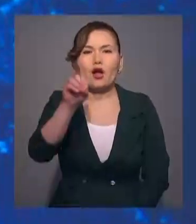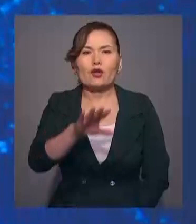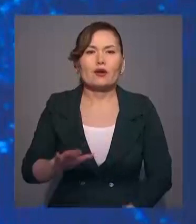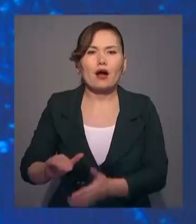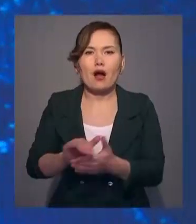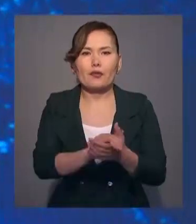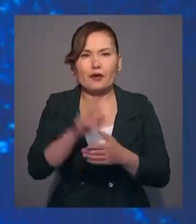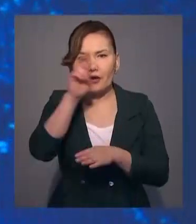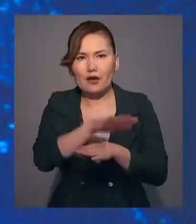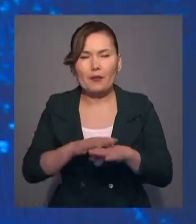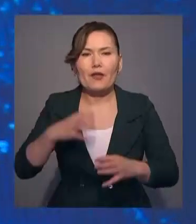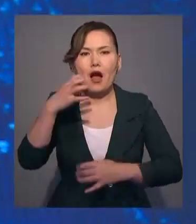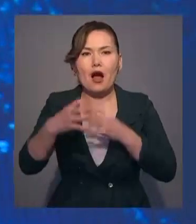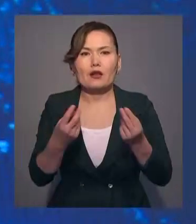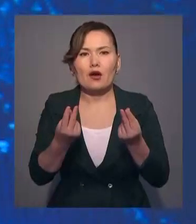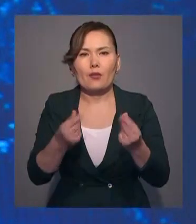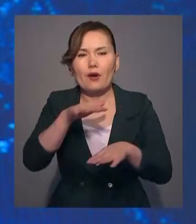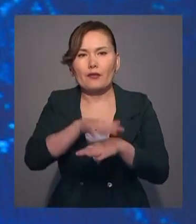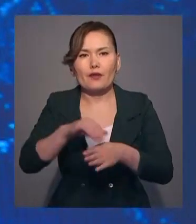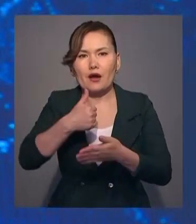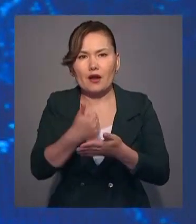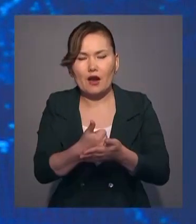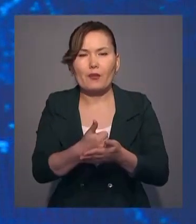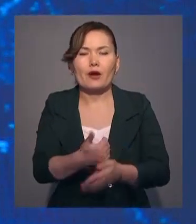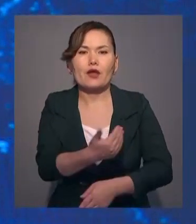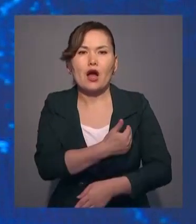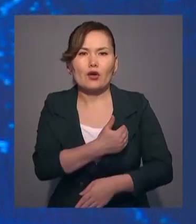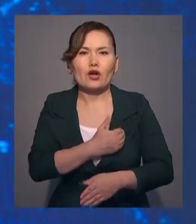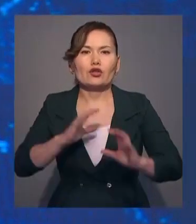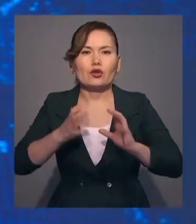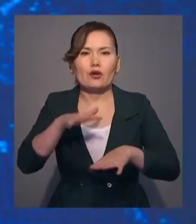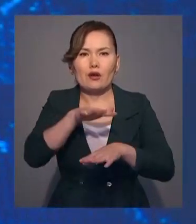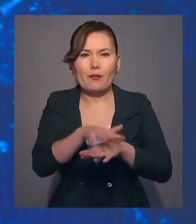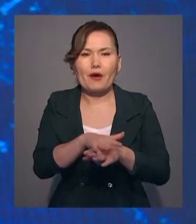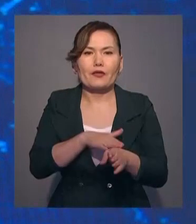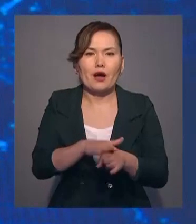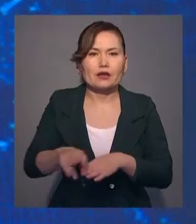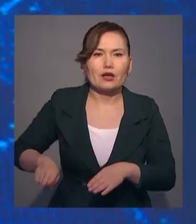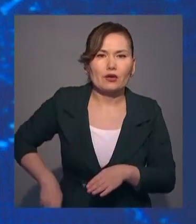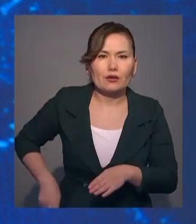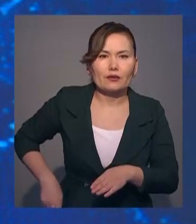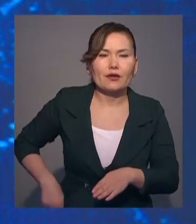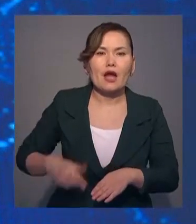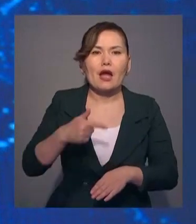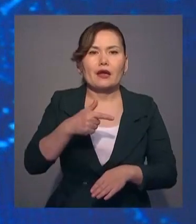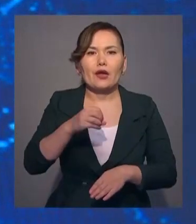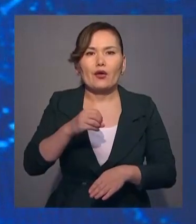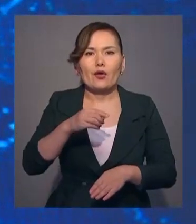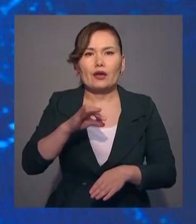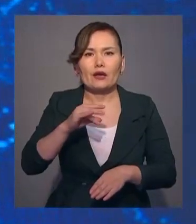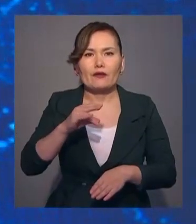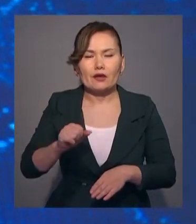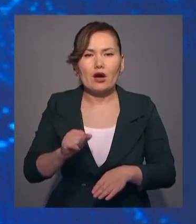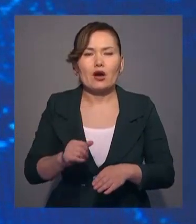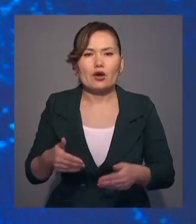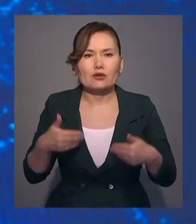Еуроодақ елдері халықаралық валюта қорының басшысы қызметіне үміткер ретінде Дүниежүзілік банктің атқарушы директоры Кристалина Георгиеваны ұсынды.